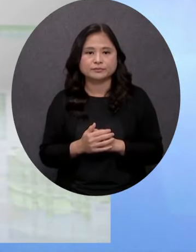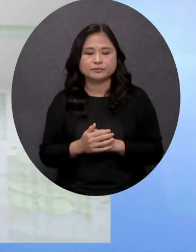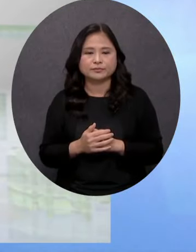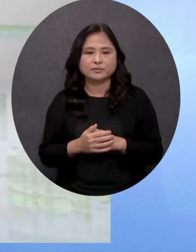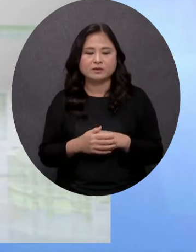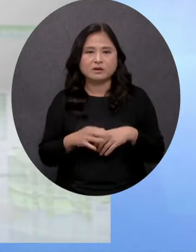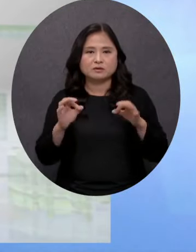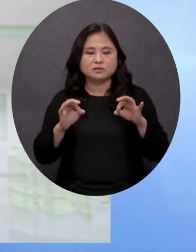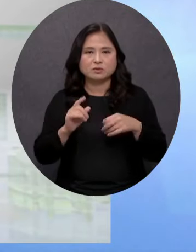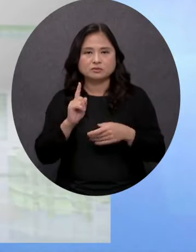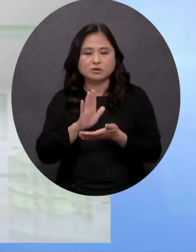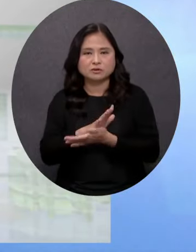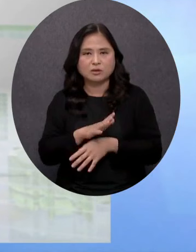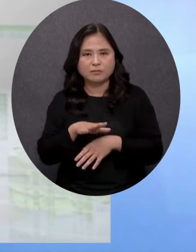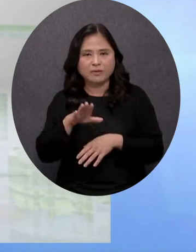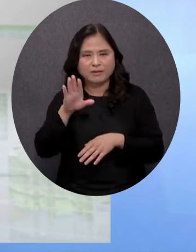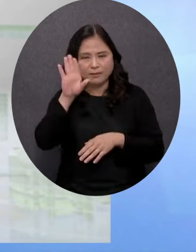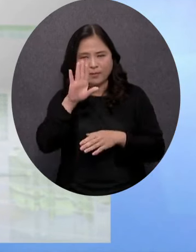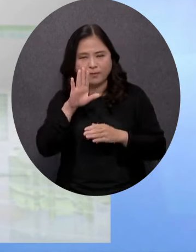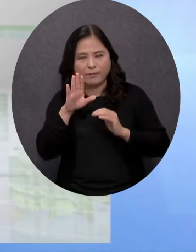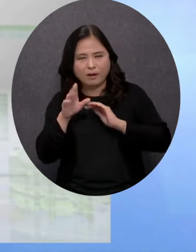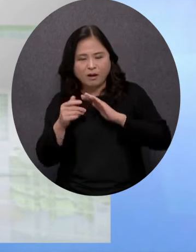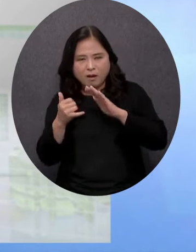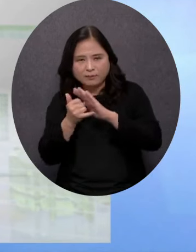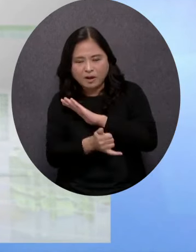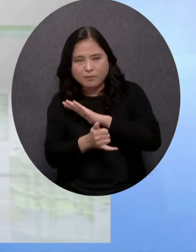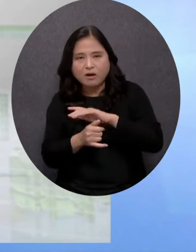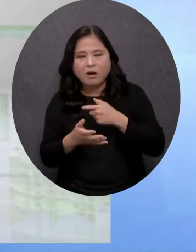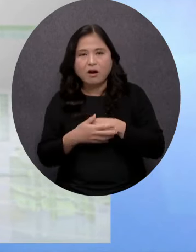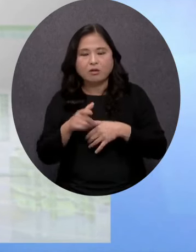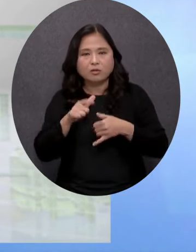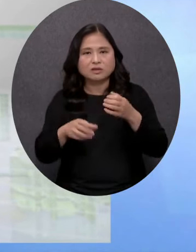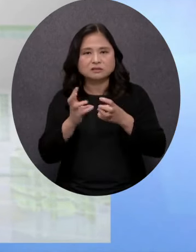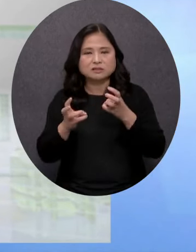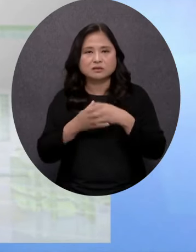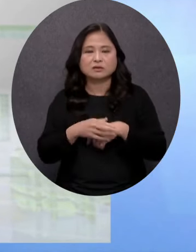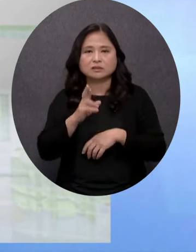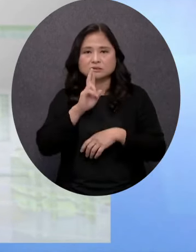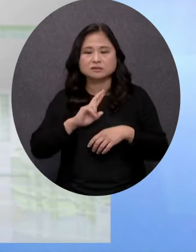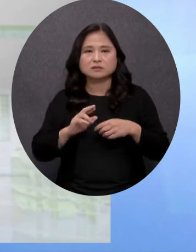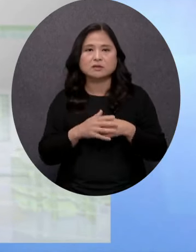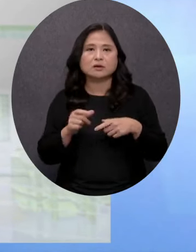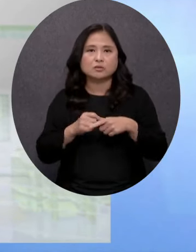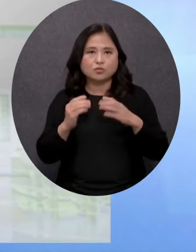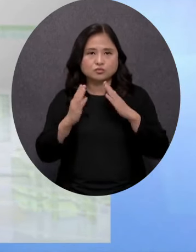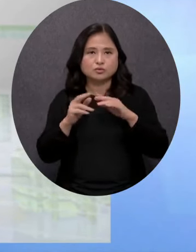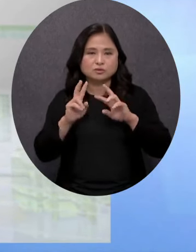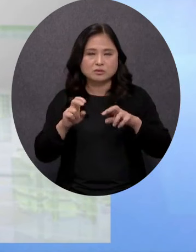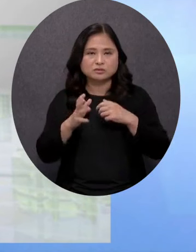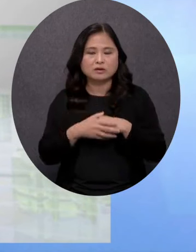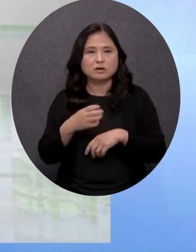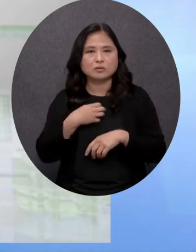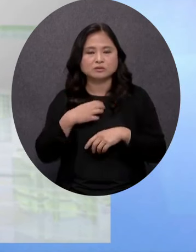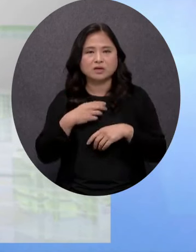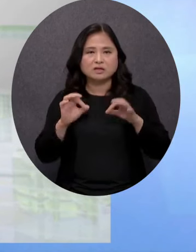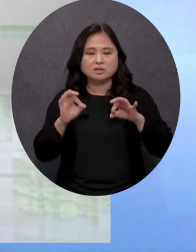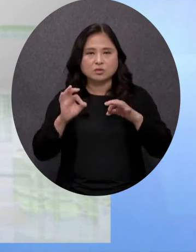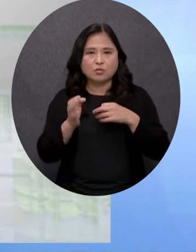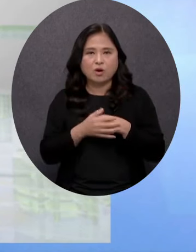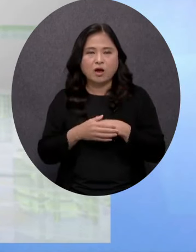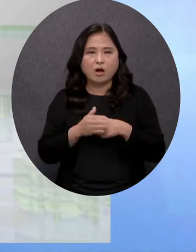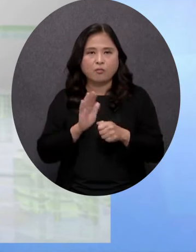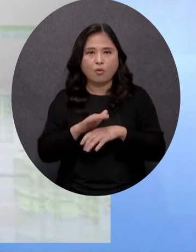消委会去年被黑客入侵，个人资料私隐专员公署完成调查，认为是消委会欠缺足够